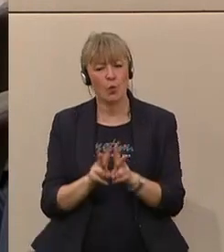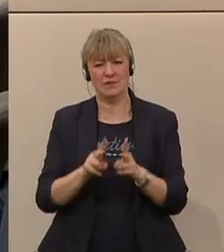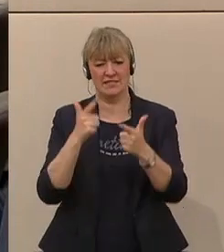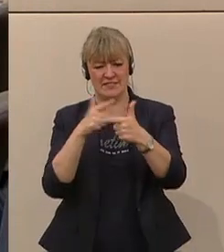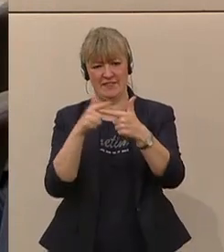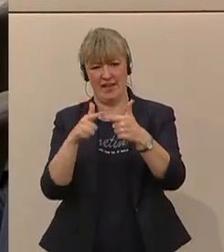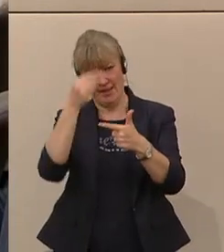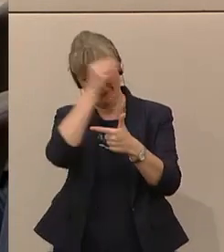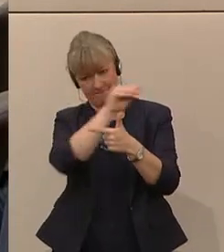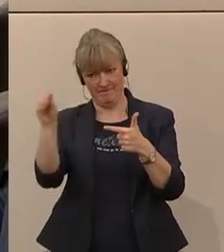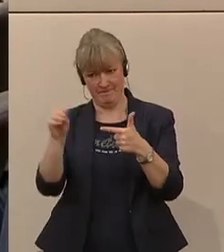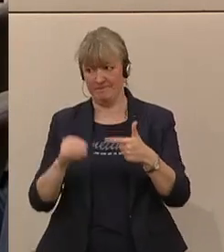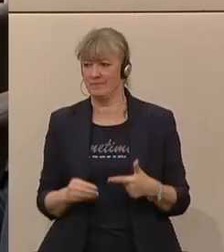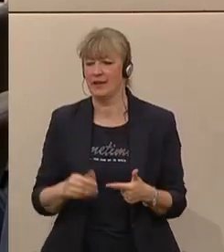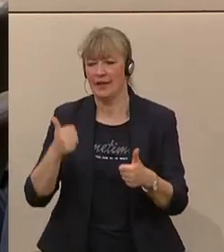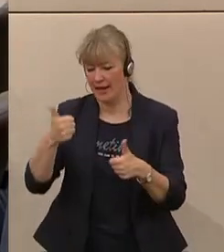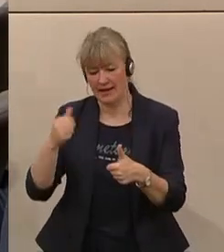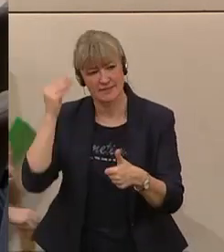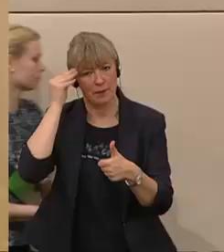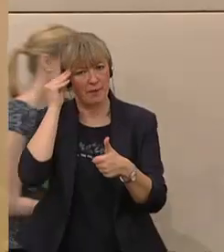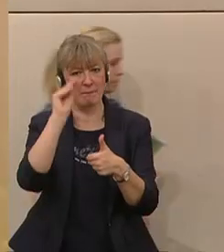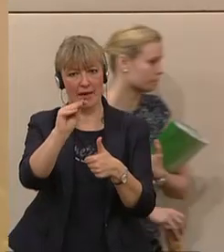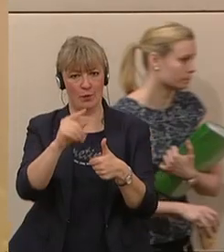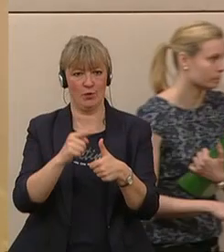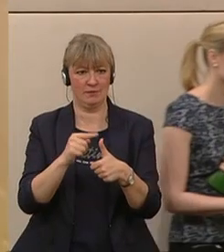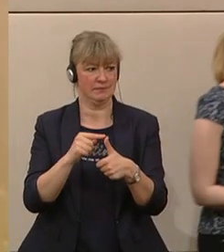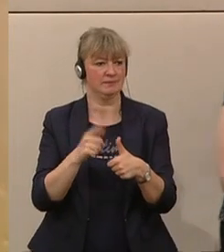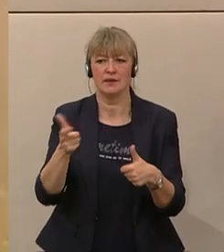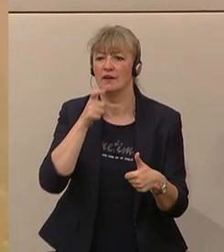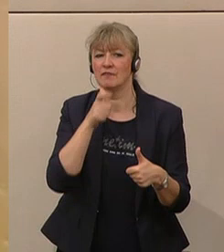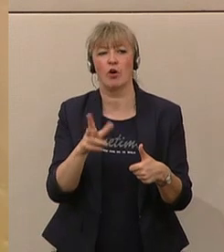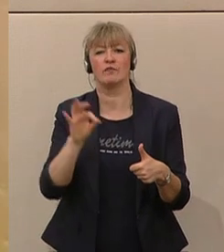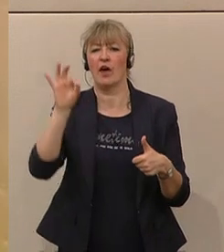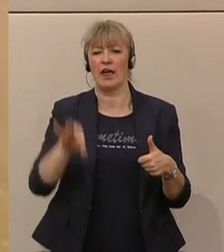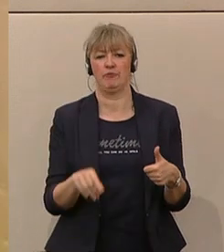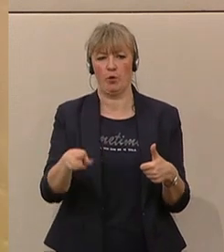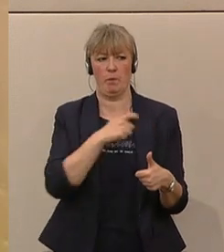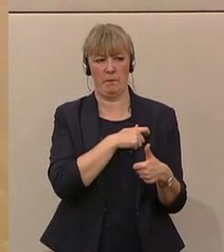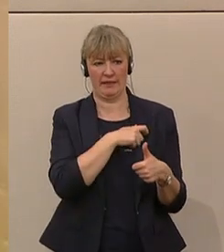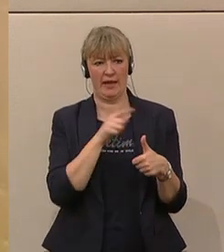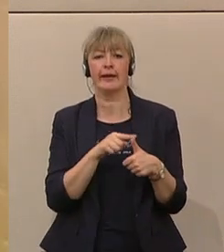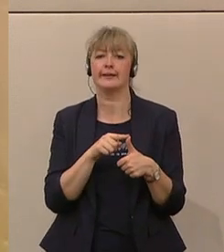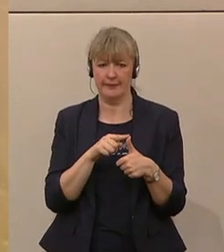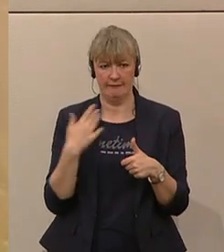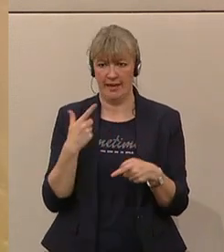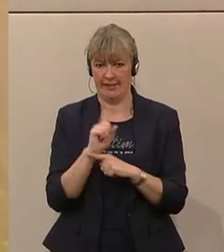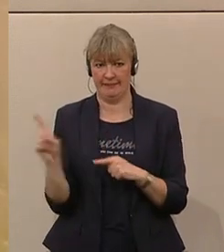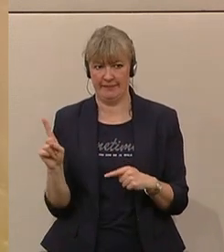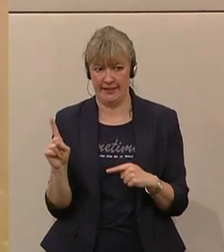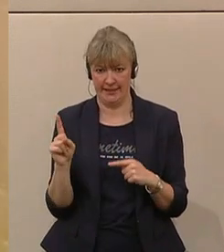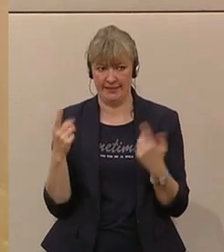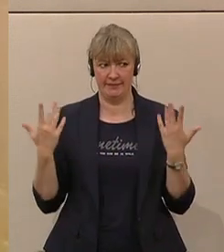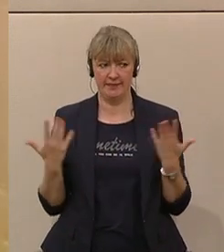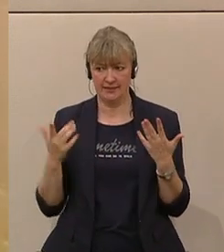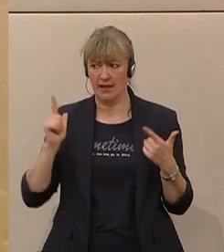Bemerkungen. Erste Bemerkung, ein Wort von Seiten der Freiheitlichen Partei hat vollkommen gefehlt